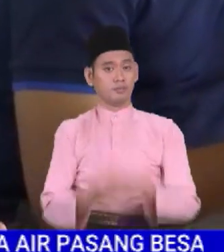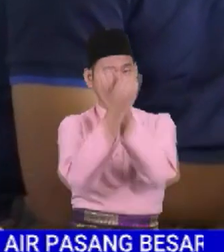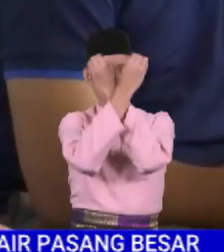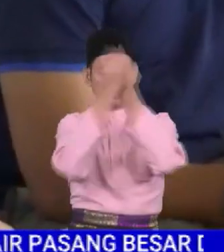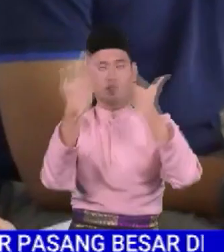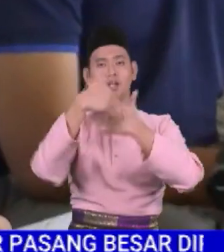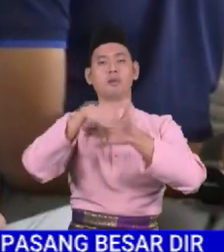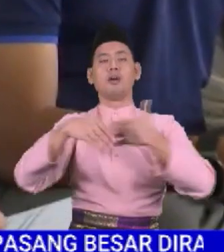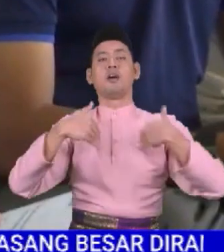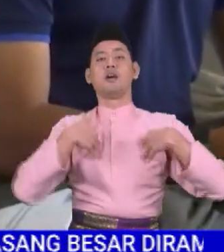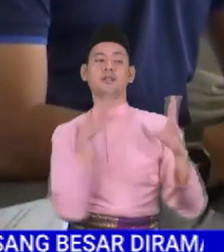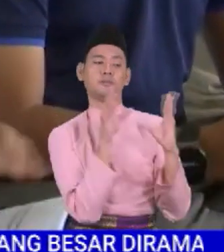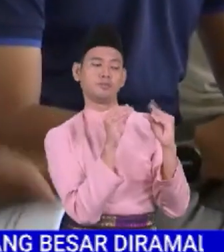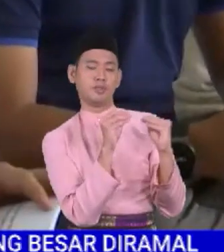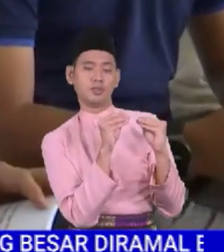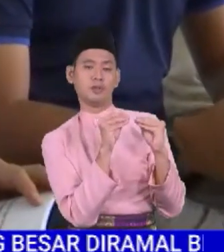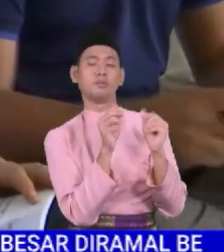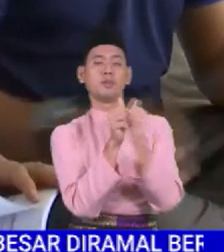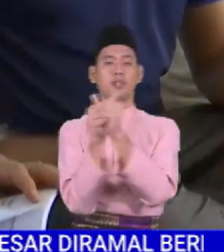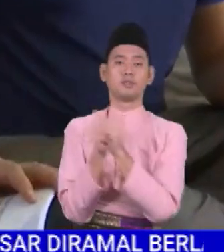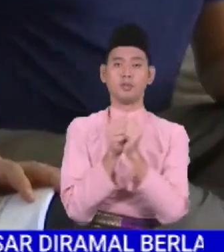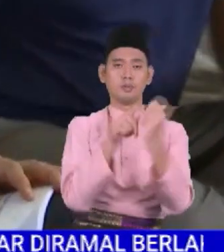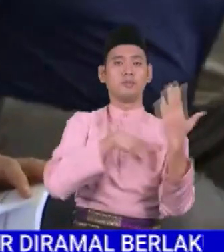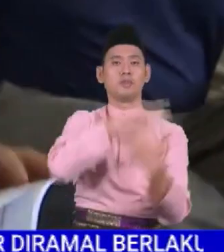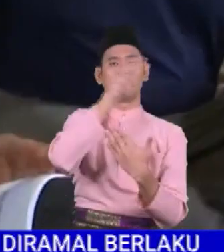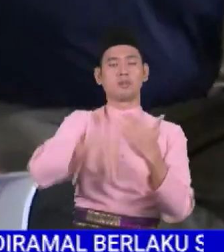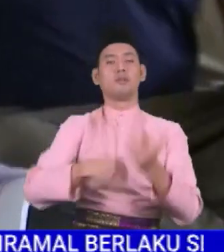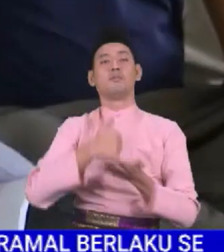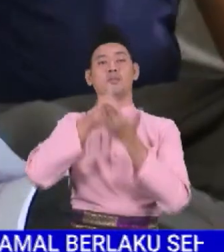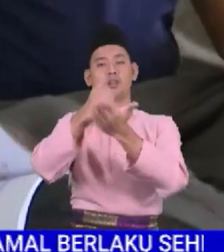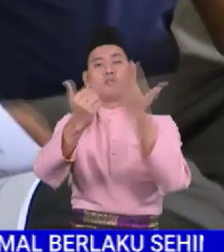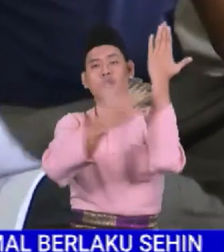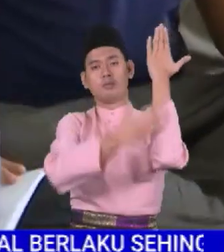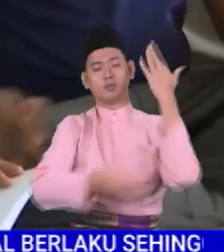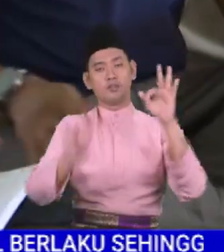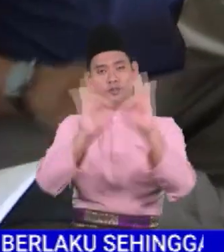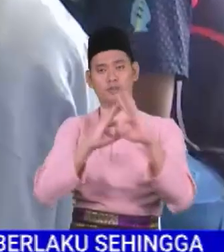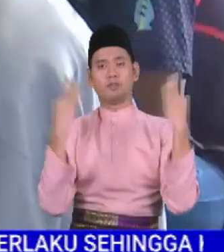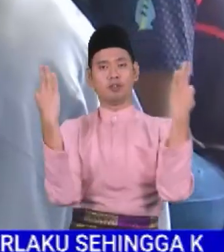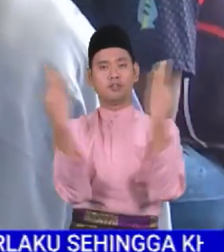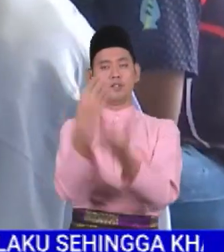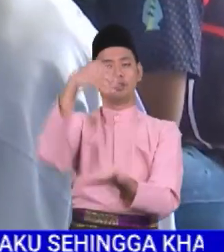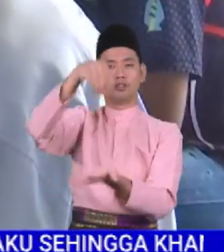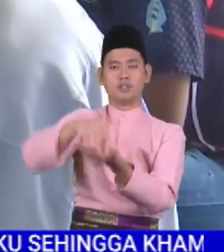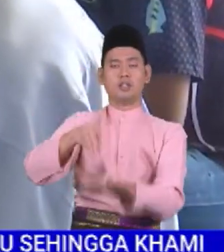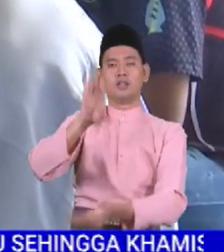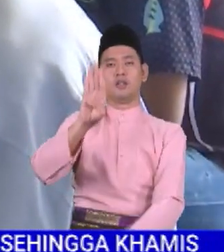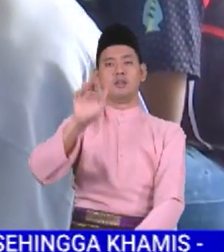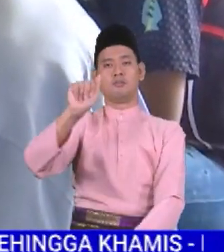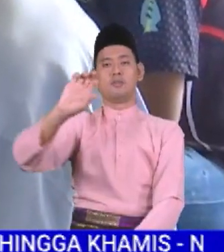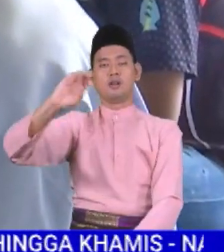selepas mengadakan perjumpaan bersama peserta program bantuan miskin tegar keluarga Malaysia di Bacok.